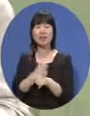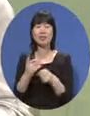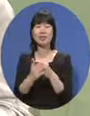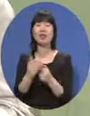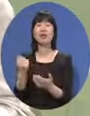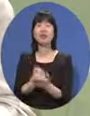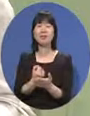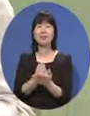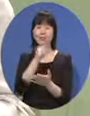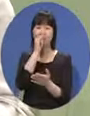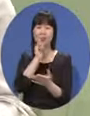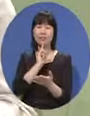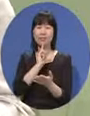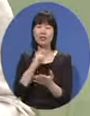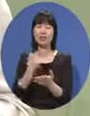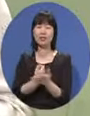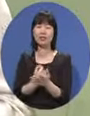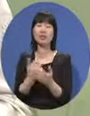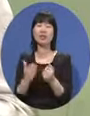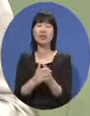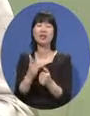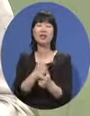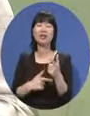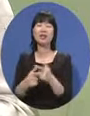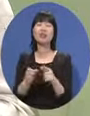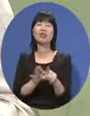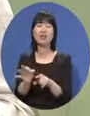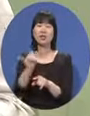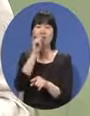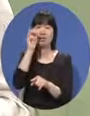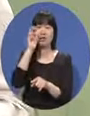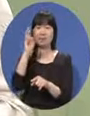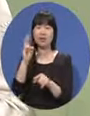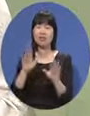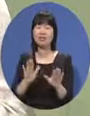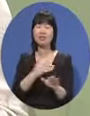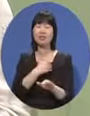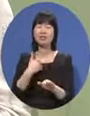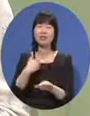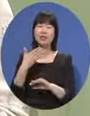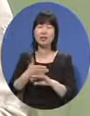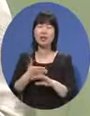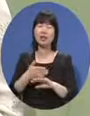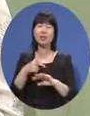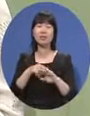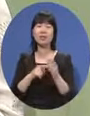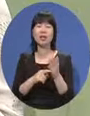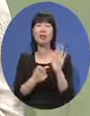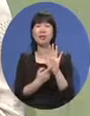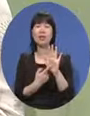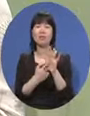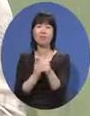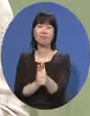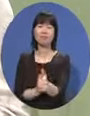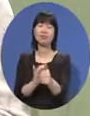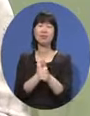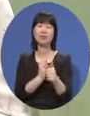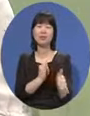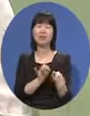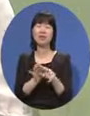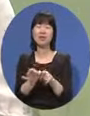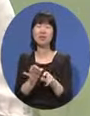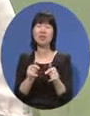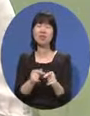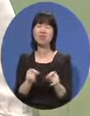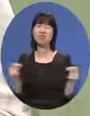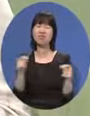서운한 거예요 그럴 수 있죠 서울에서 다 자꾸 잔소리를 하는 거거든요 그래서 충분히 고맙다 라는 표현을 하시고 남편이 잔소리가 좀